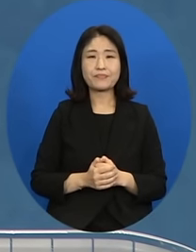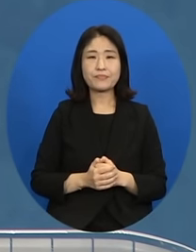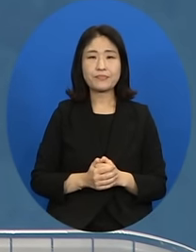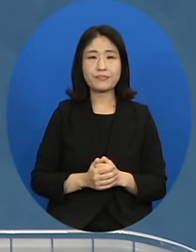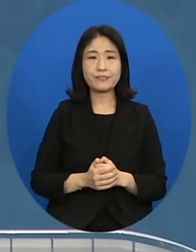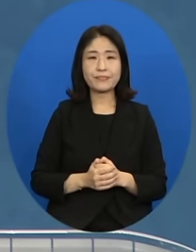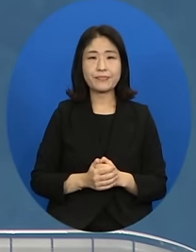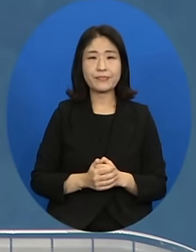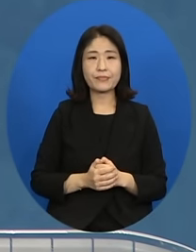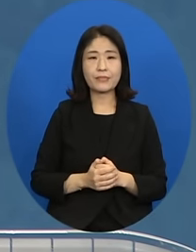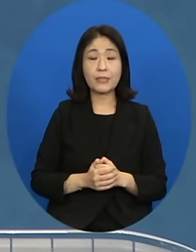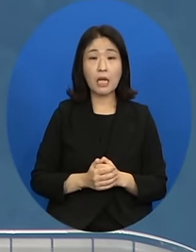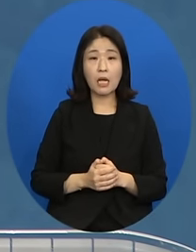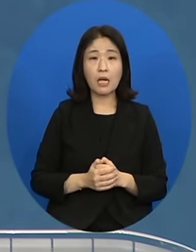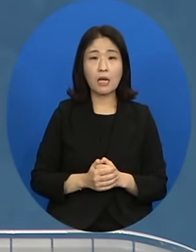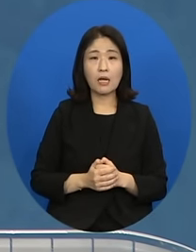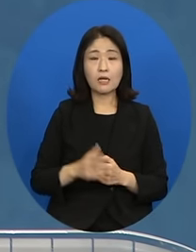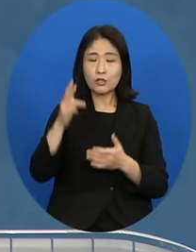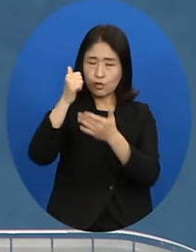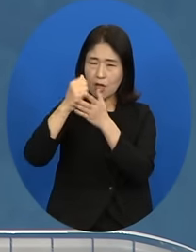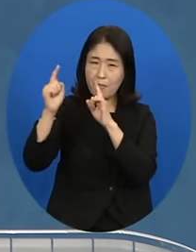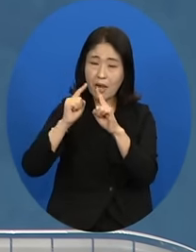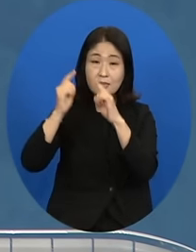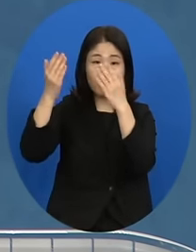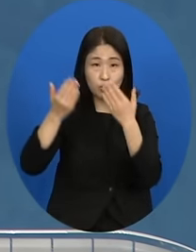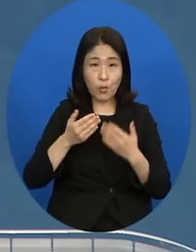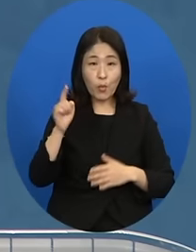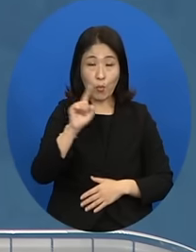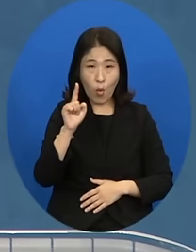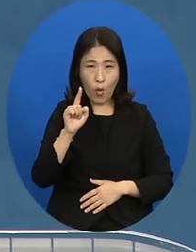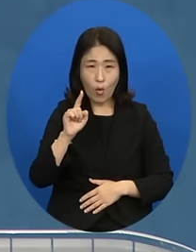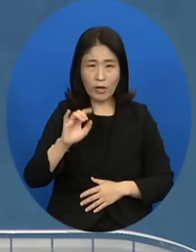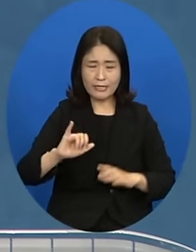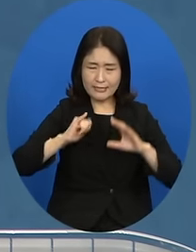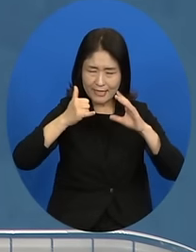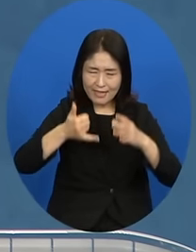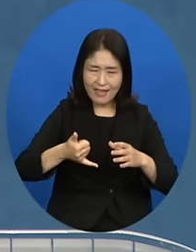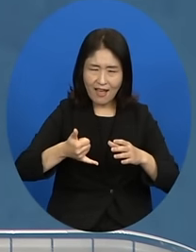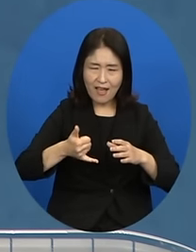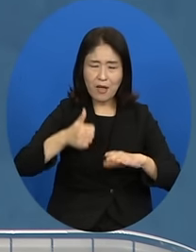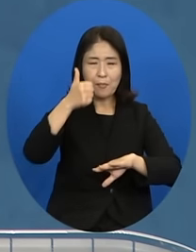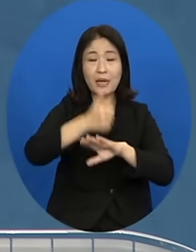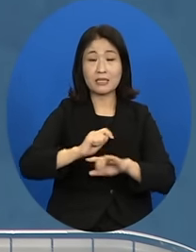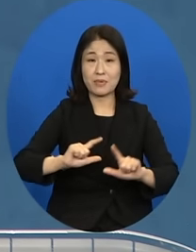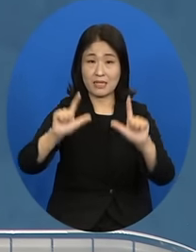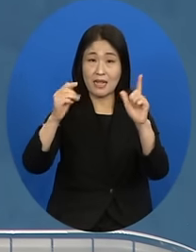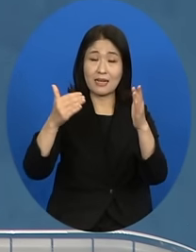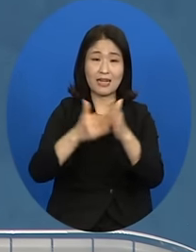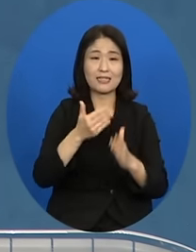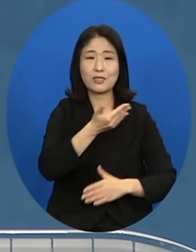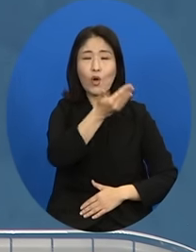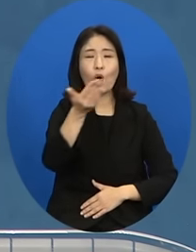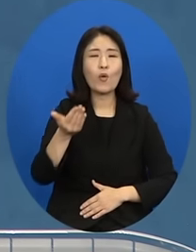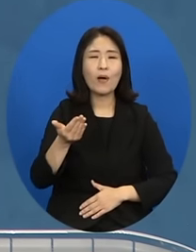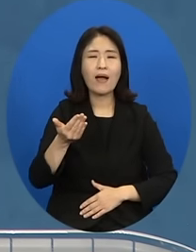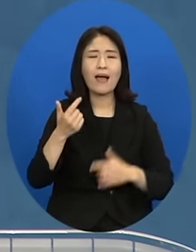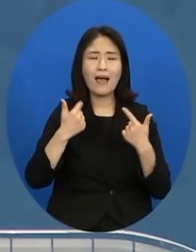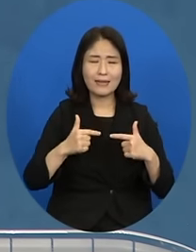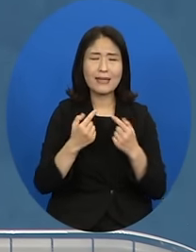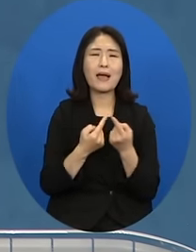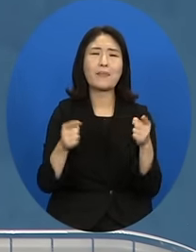우리에게 말씀하세요. 내가 세상 끝날까지 너와 항상 함께 있을